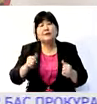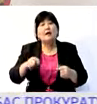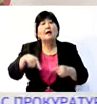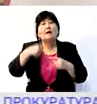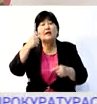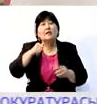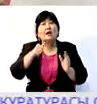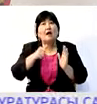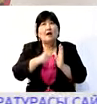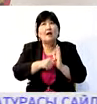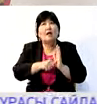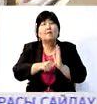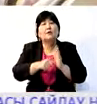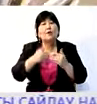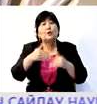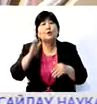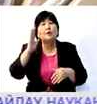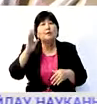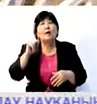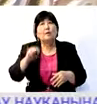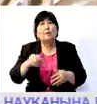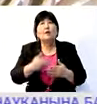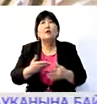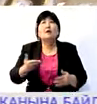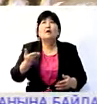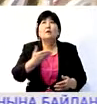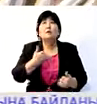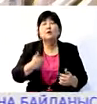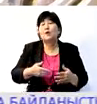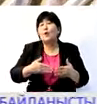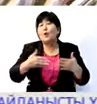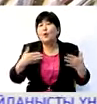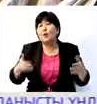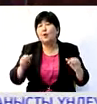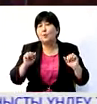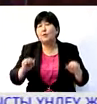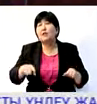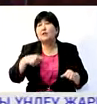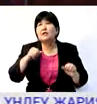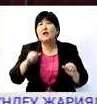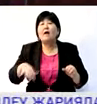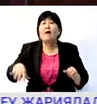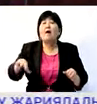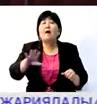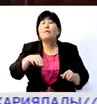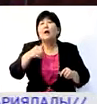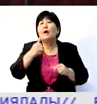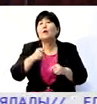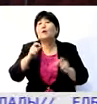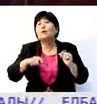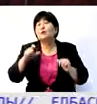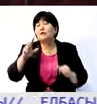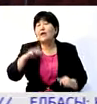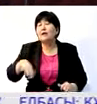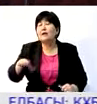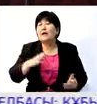жылы 69 түлек бітіреді екенбіз. Бұл біз үшін жасалған үлкен мүмкіндік десек те болады. Аймақтың көшбасшы студенттері